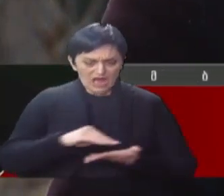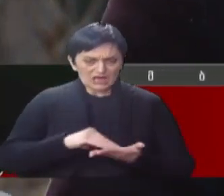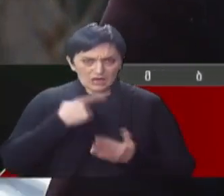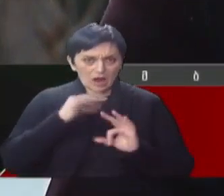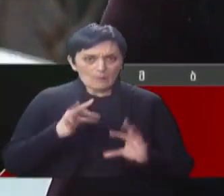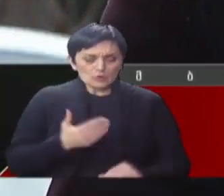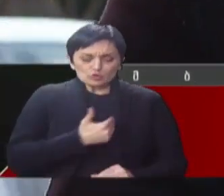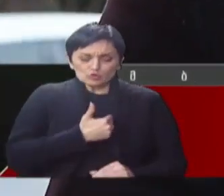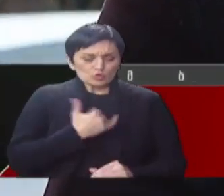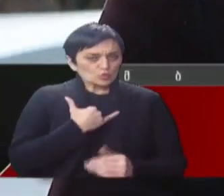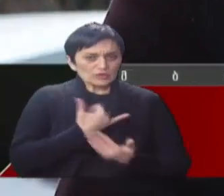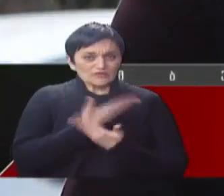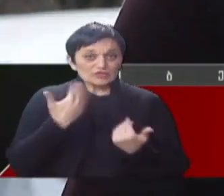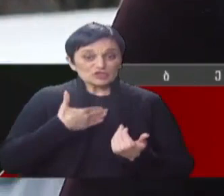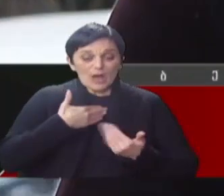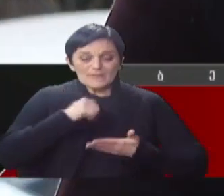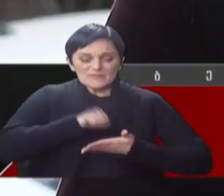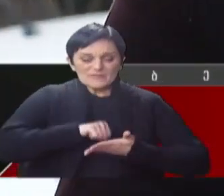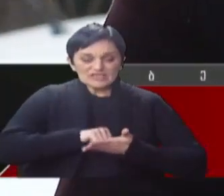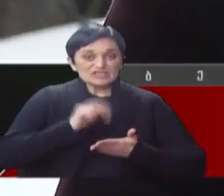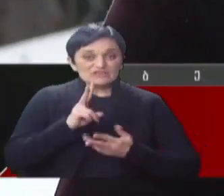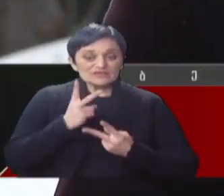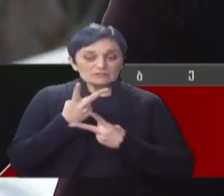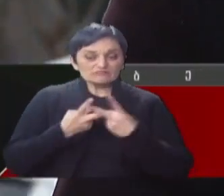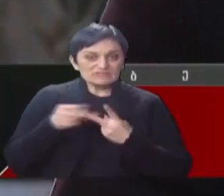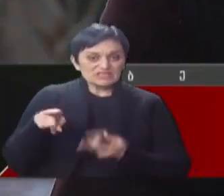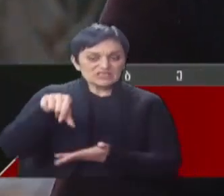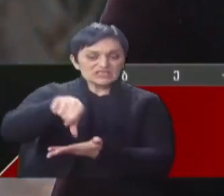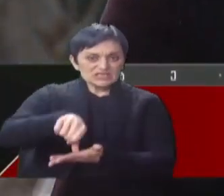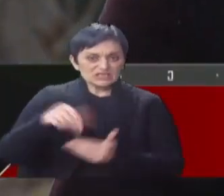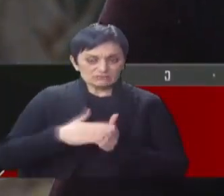arăna ei survili arăm că ce mi mizezit vin mai să aștept să știți de subgalos.